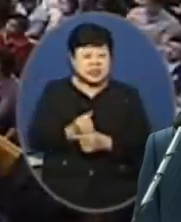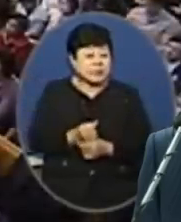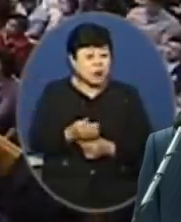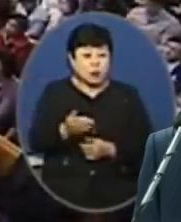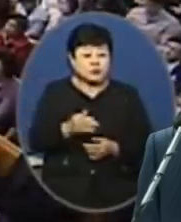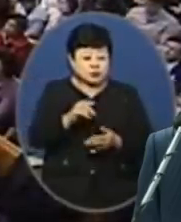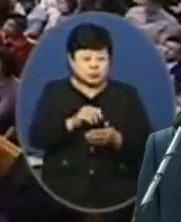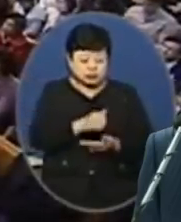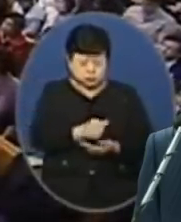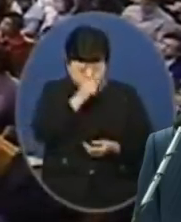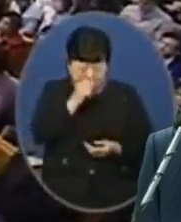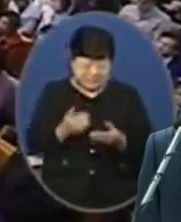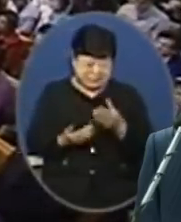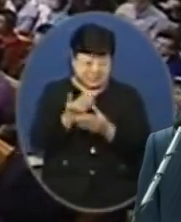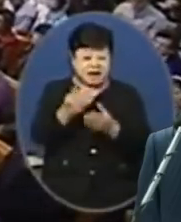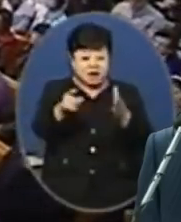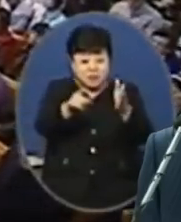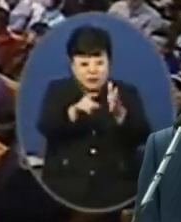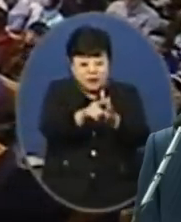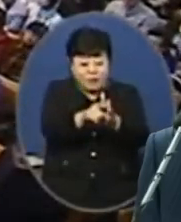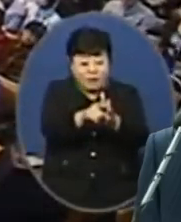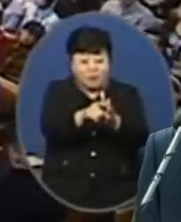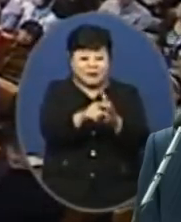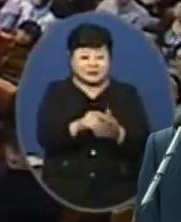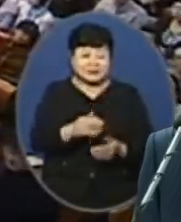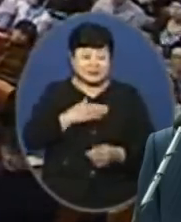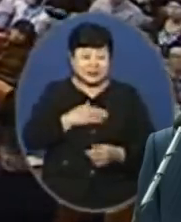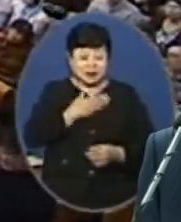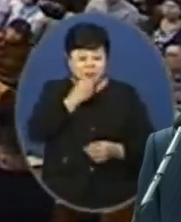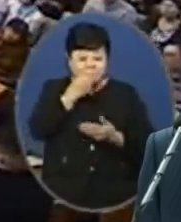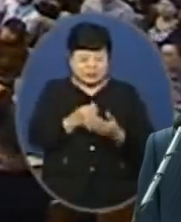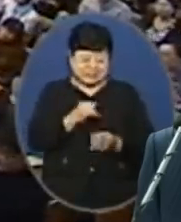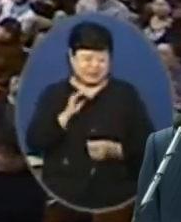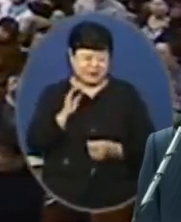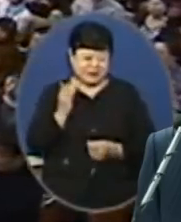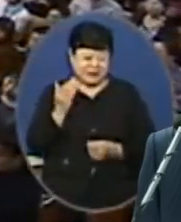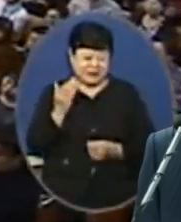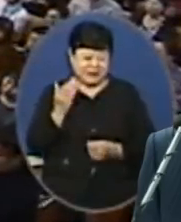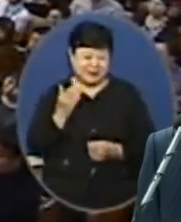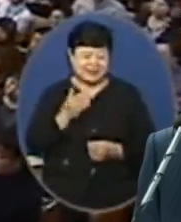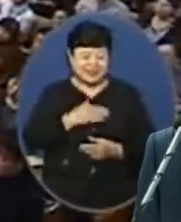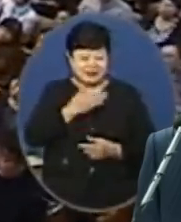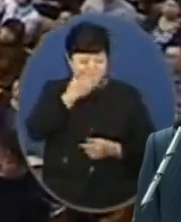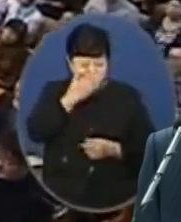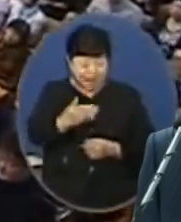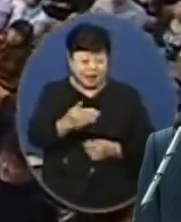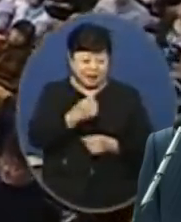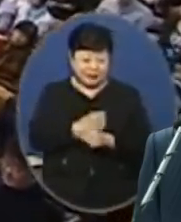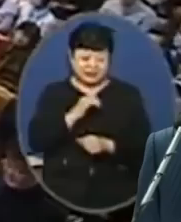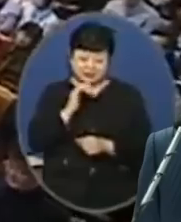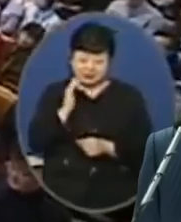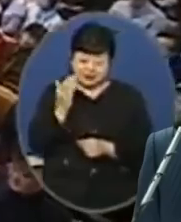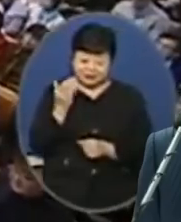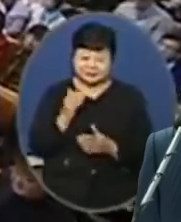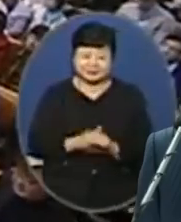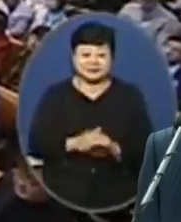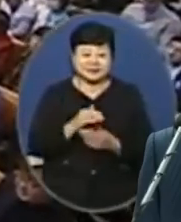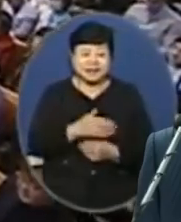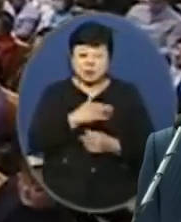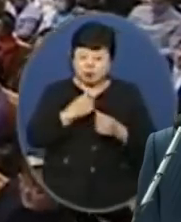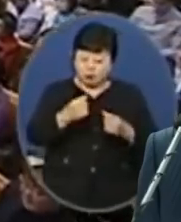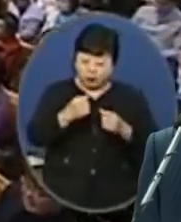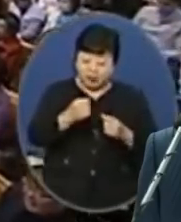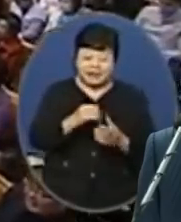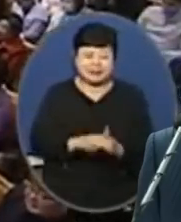없어도 좋은 일이 일어날 것을 믿고 나는 복받은 사람이다. 나는 할 수 있는 사람이다. 나는